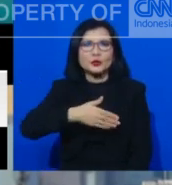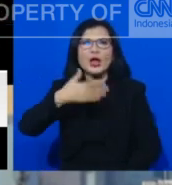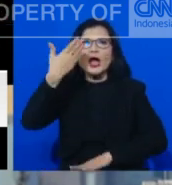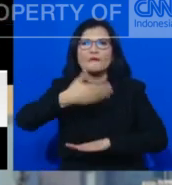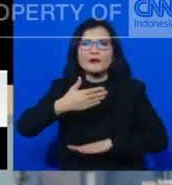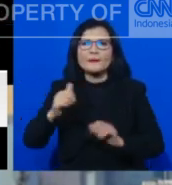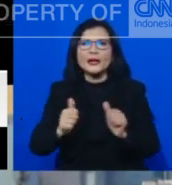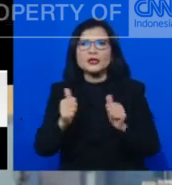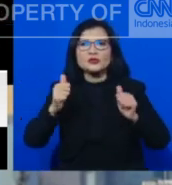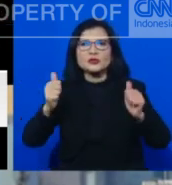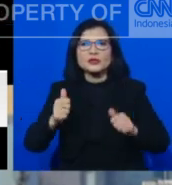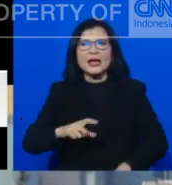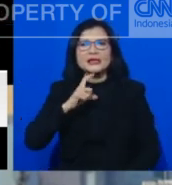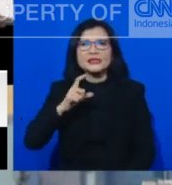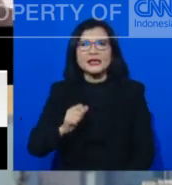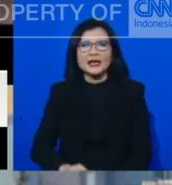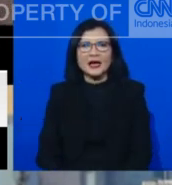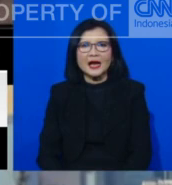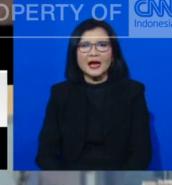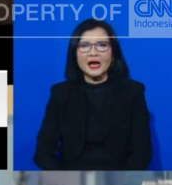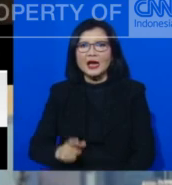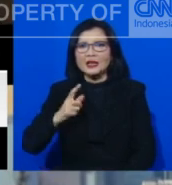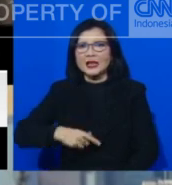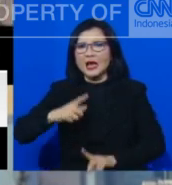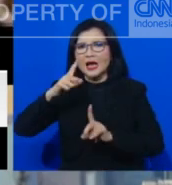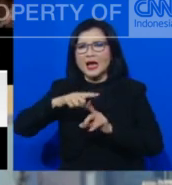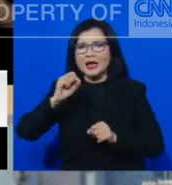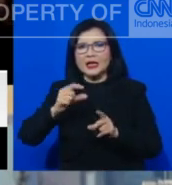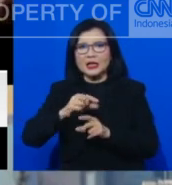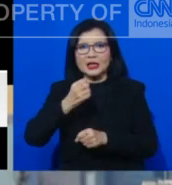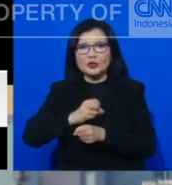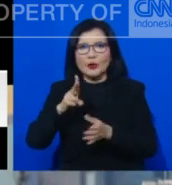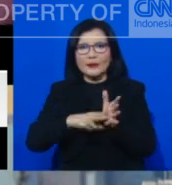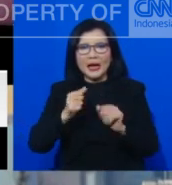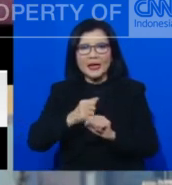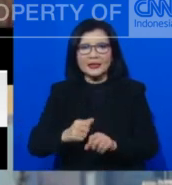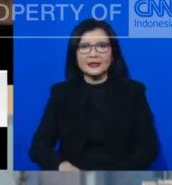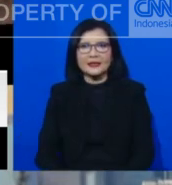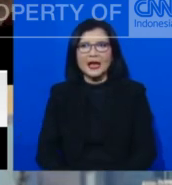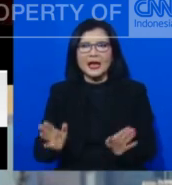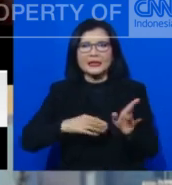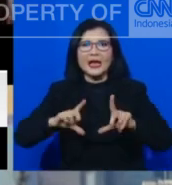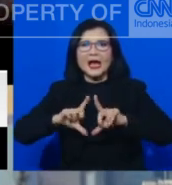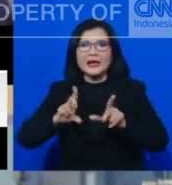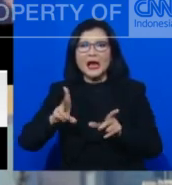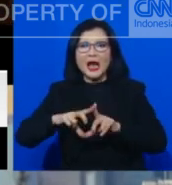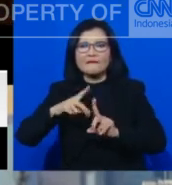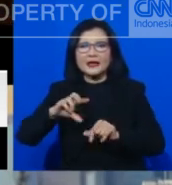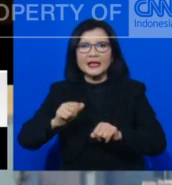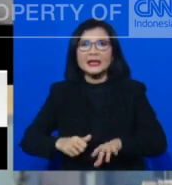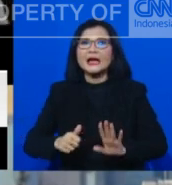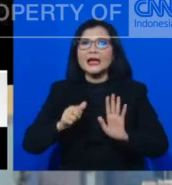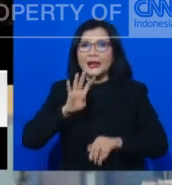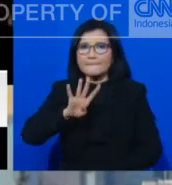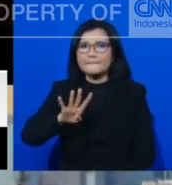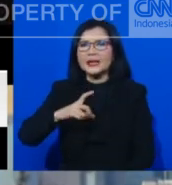sukses secara komersial 2 film itu adalah Top Gun Matrix dengan 6 nominasi dan juga 4 nominasi